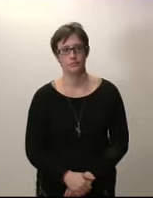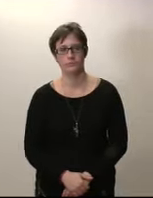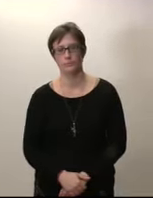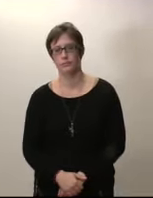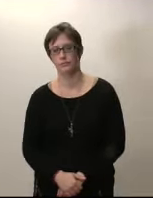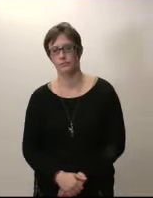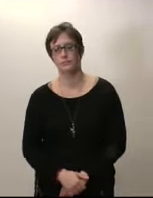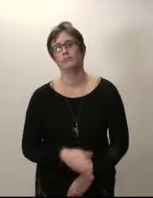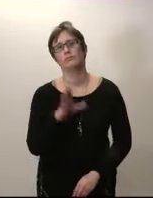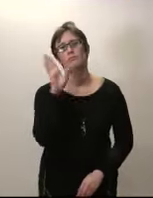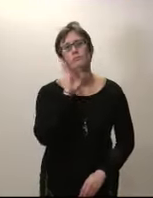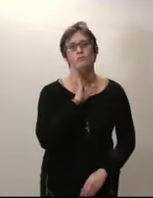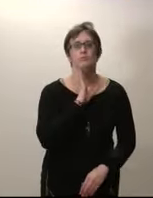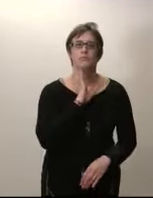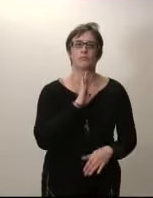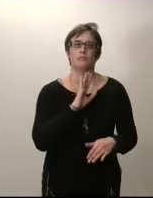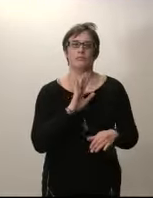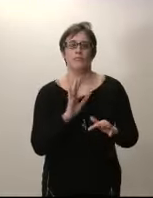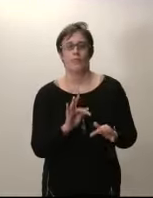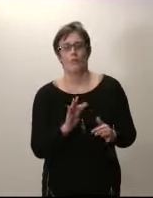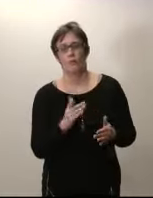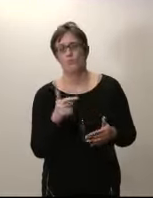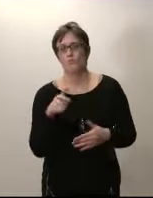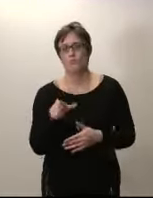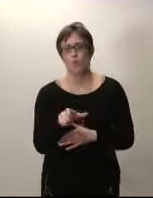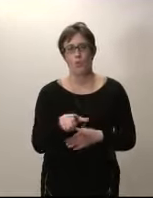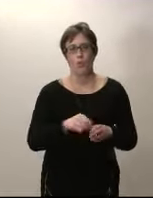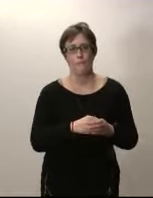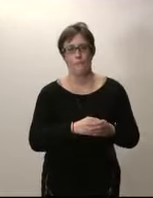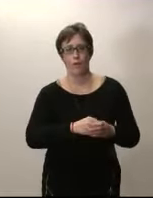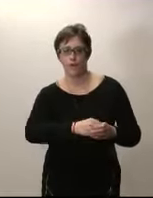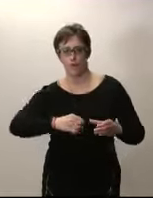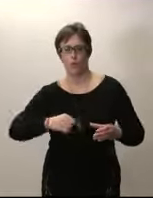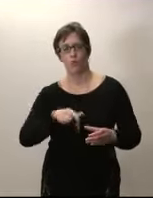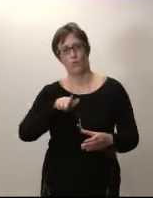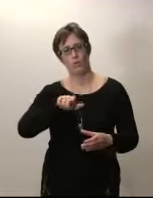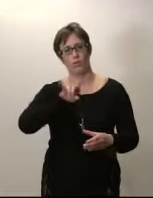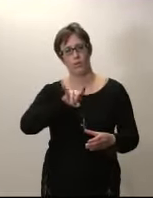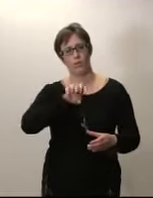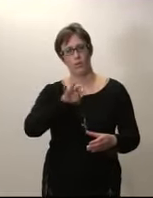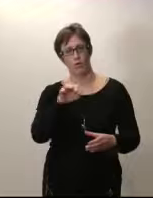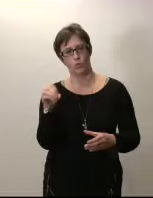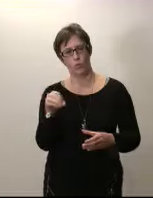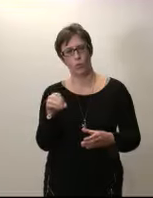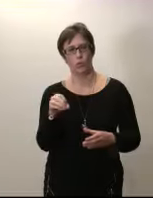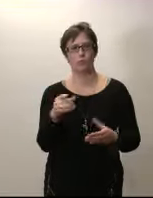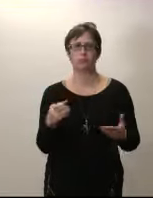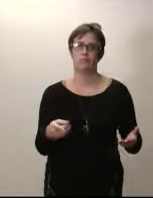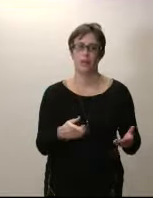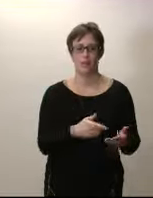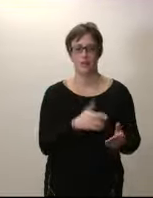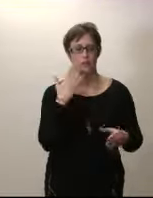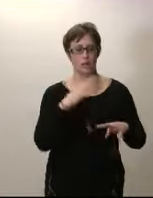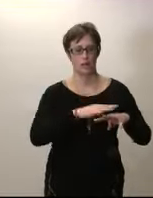sans savoir ce que c'est. D'un ghetto, on avait droit de vie et de mort si on sortait de ce quartier. Alors je crois qu'il faut